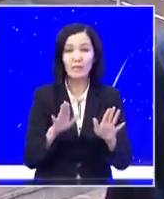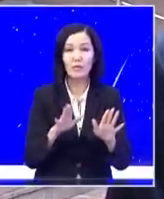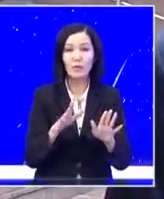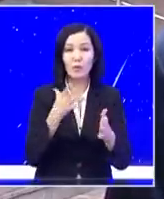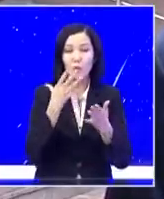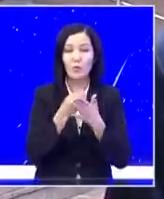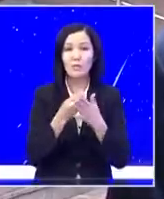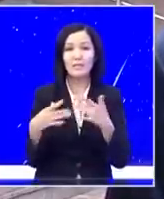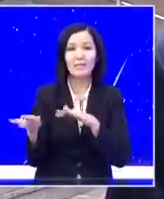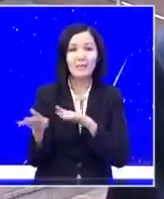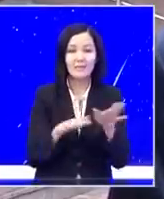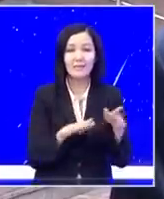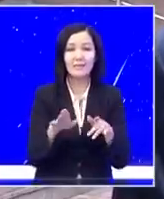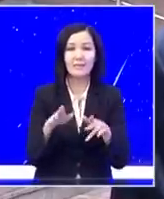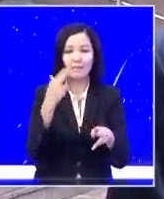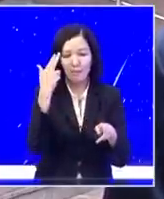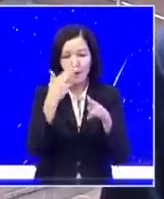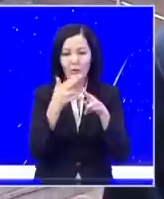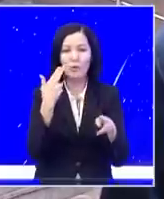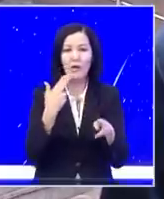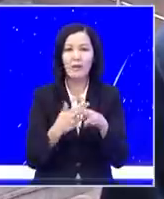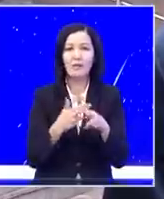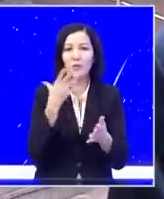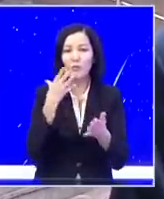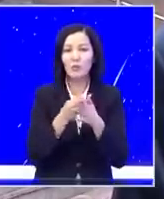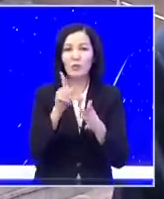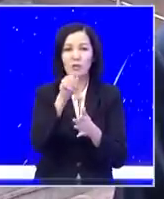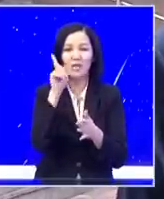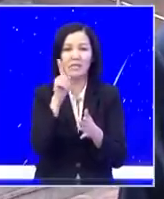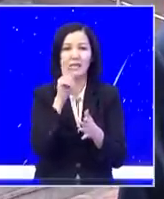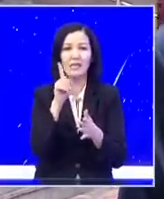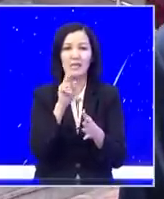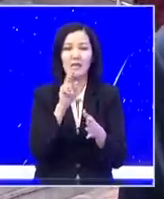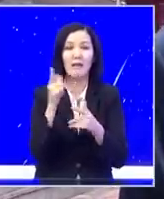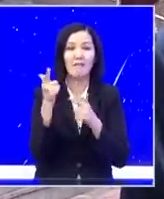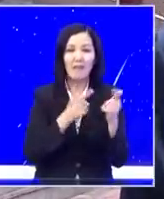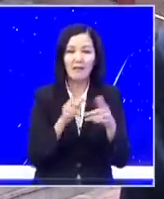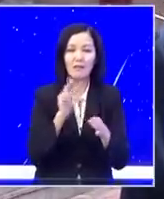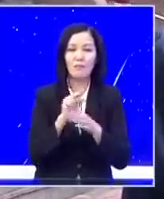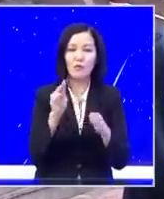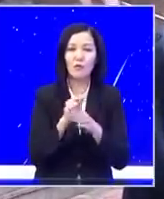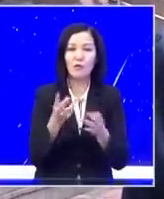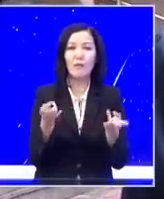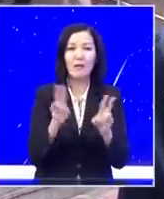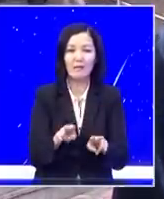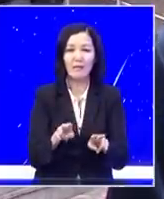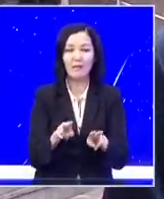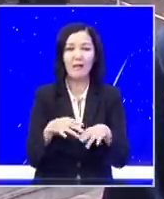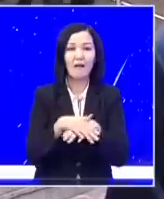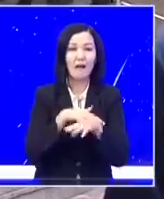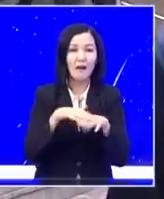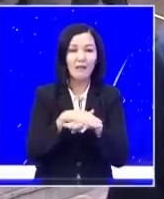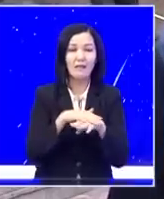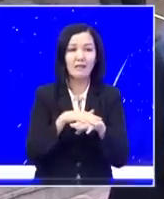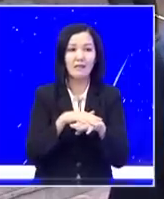іні қарындастарын, бауырларын, өзінің саласында жүрген сардар азаматтар дайындап кетті. Және халықты